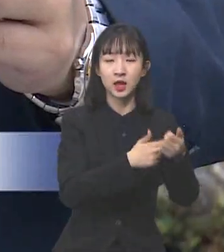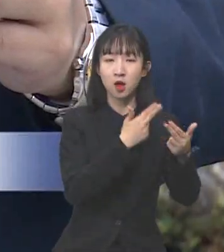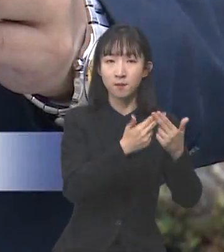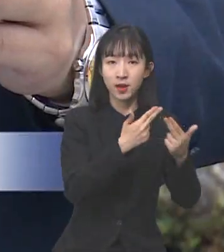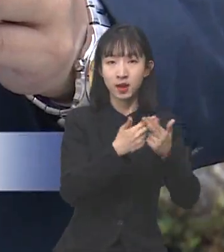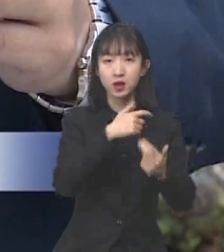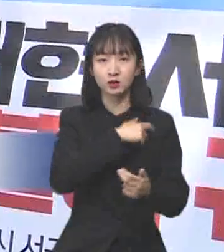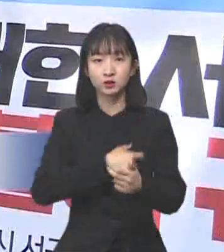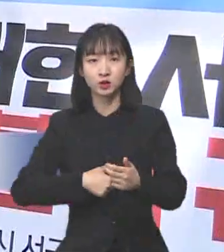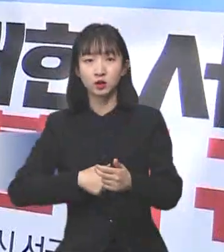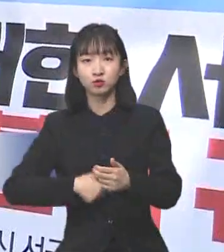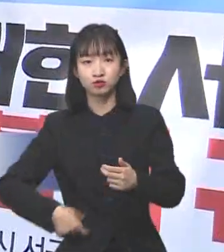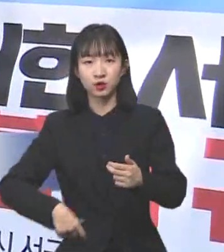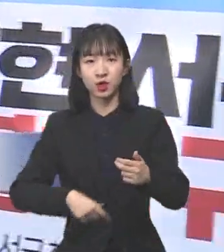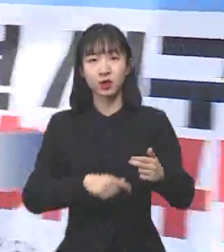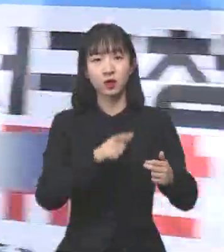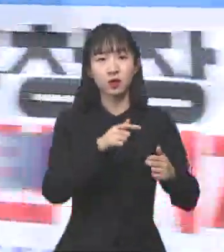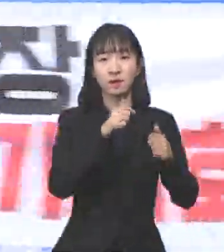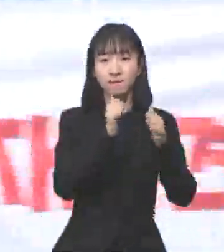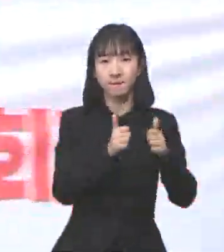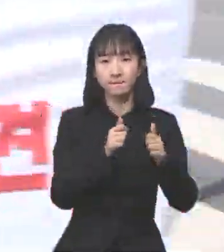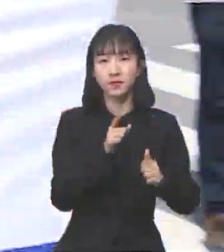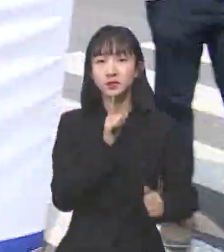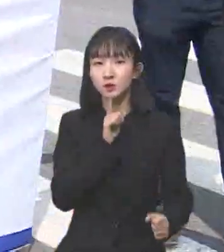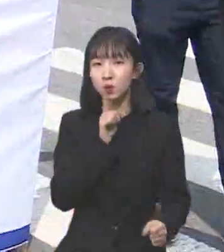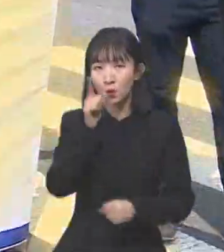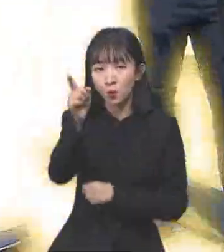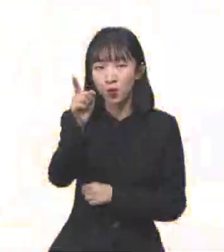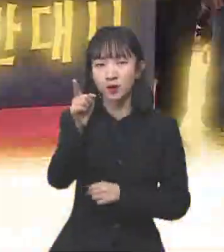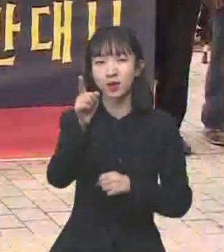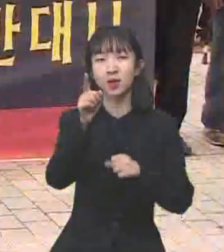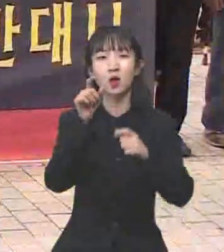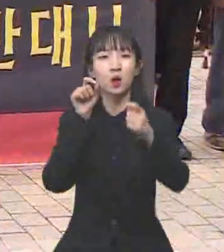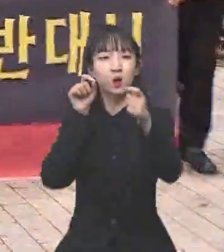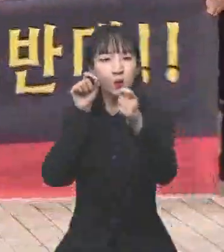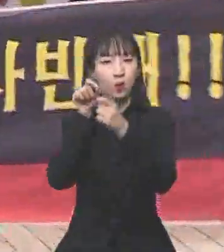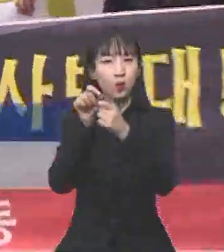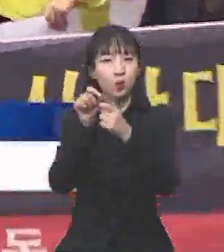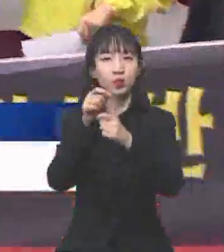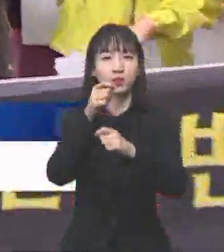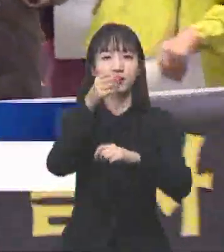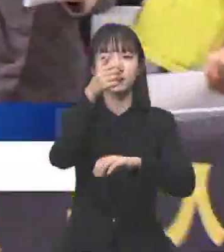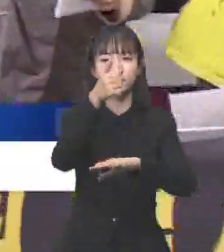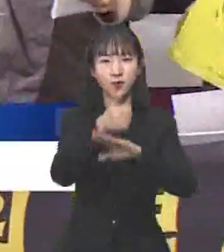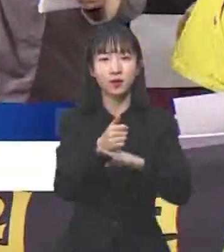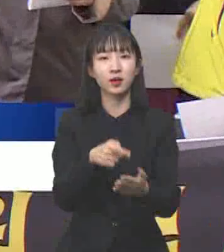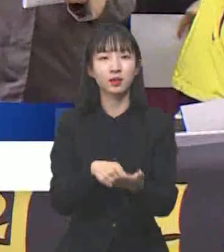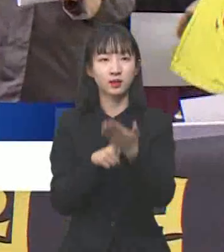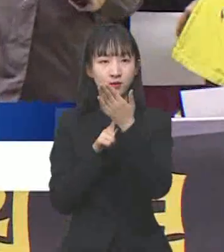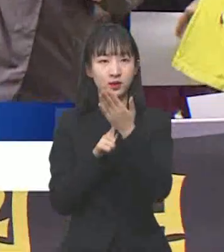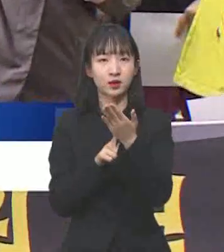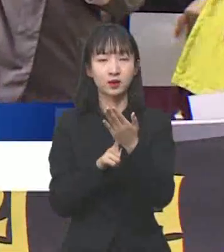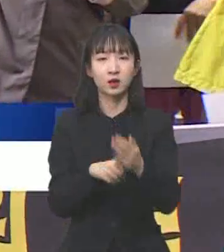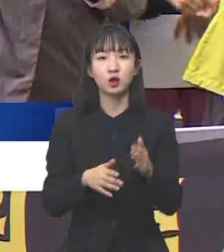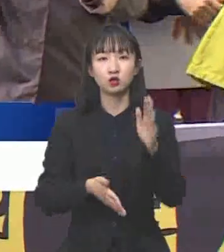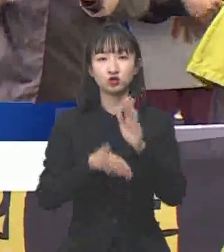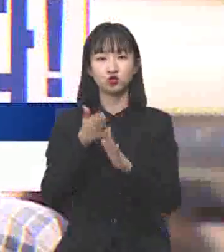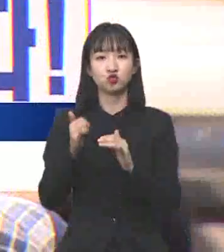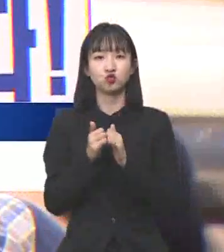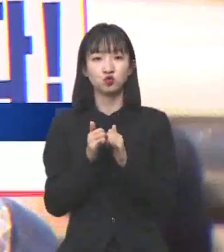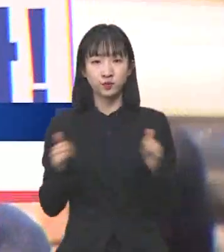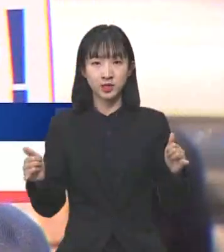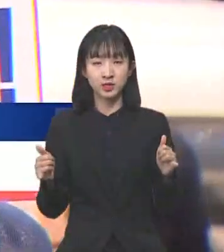오는 28일 선고를 앞두고 있기 때문입니다 성불을 일주일 앞둔 21일 원남 주민들은 서울